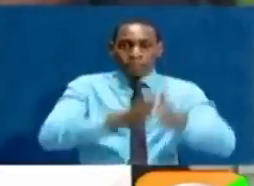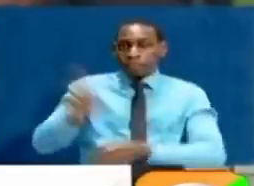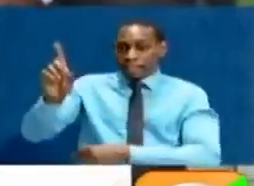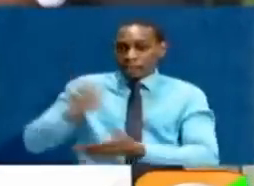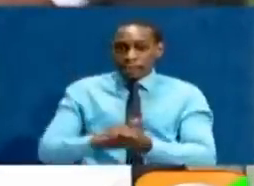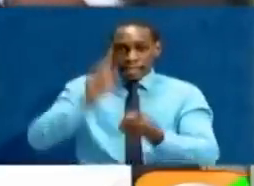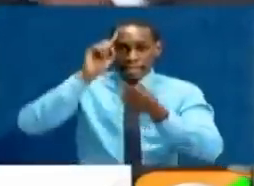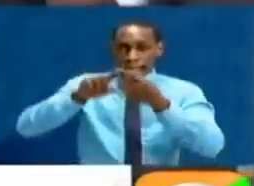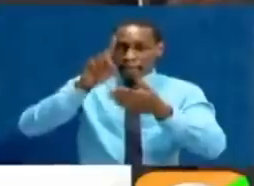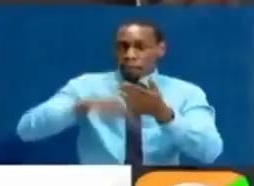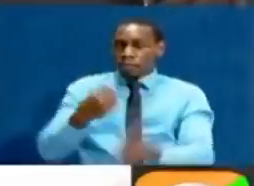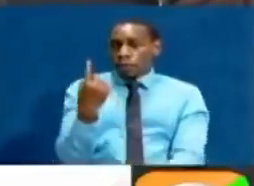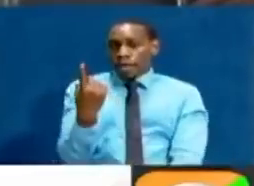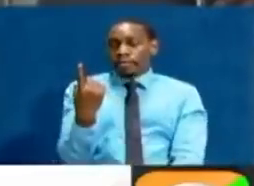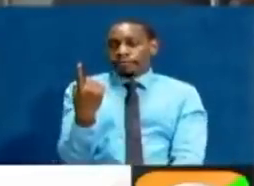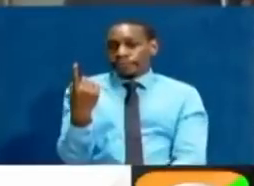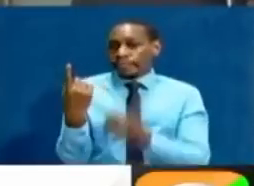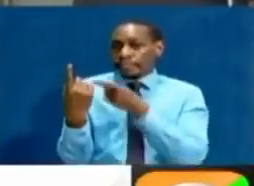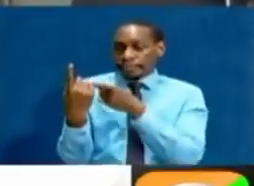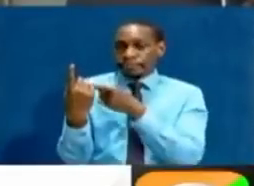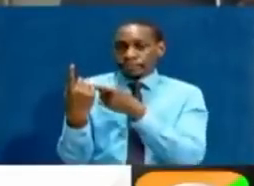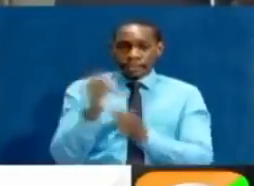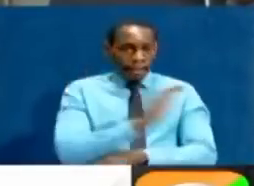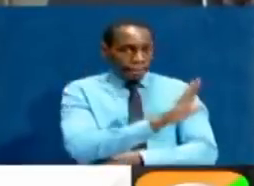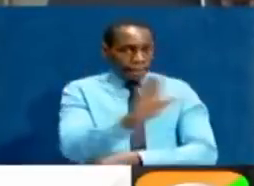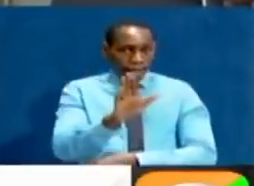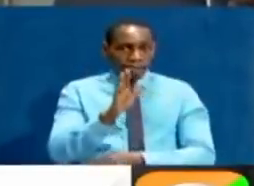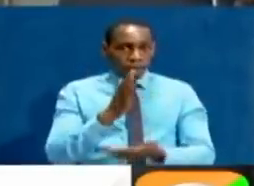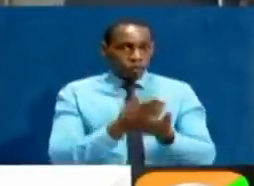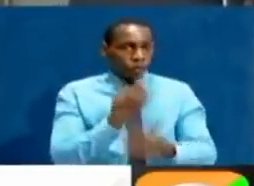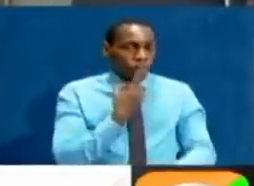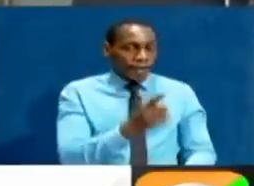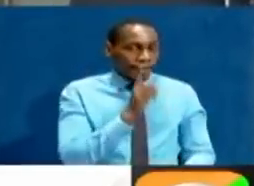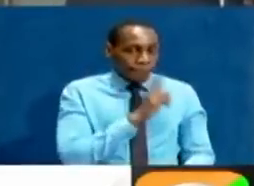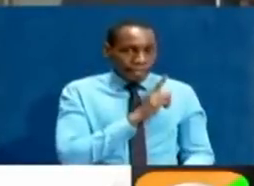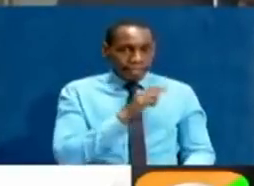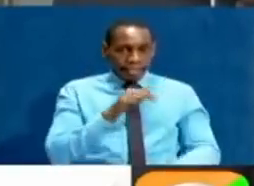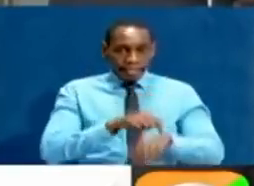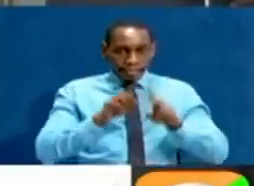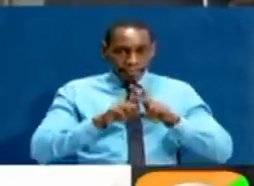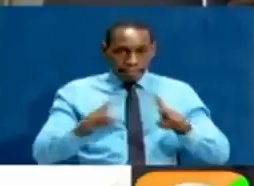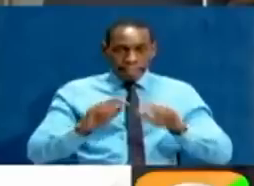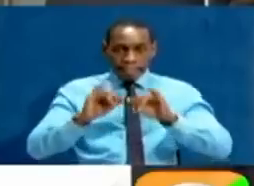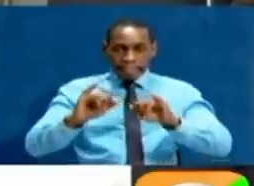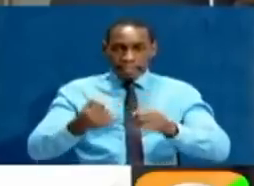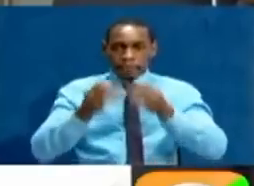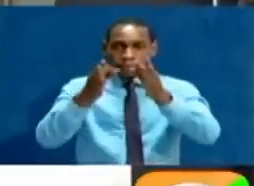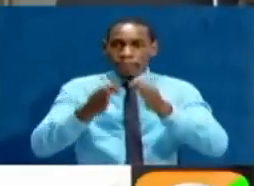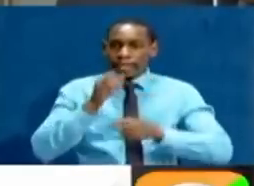Nairobi, nia ikiwa moja. They are given marching orders as we start the new financial